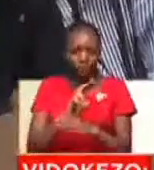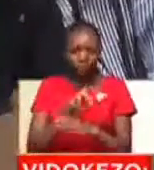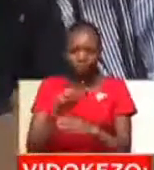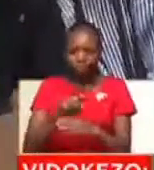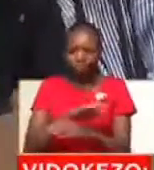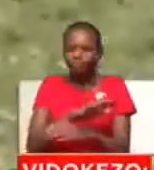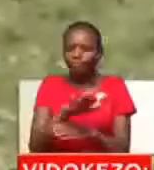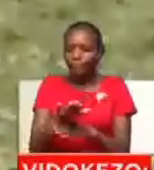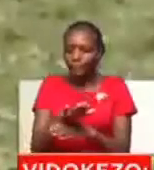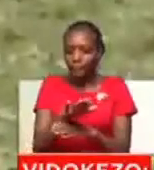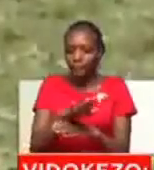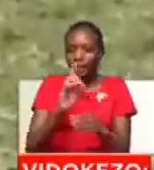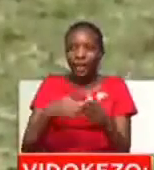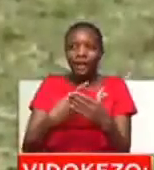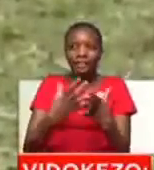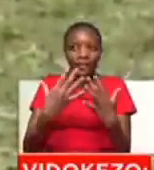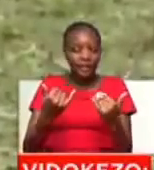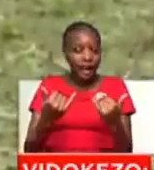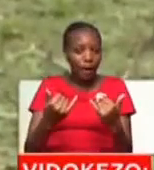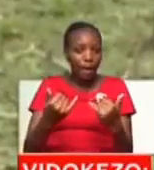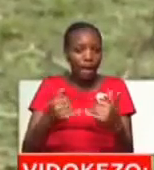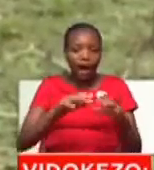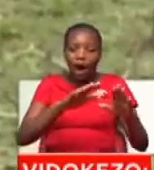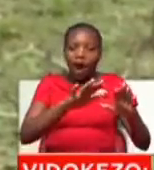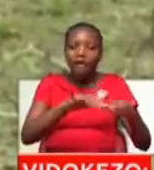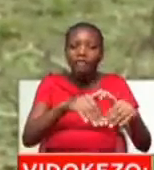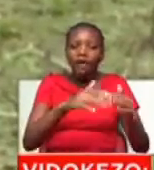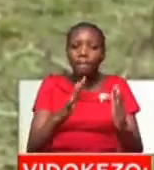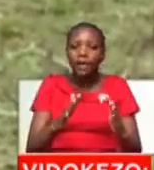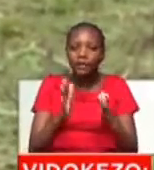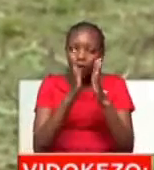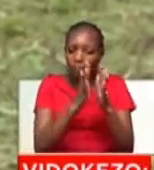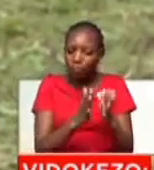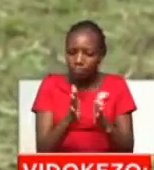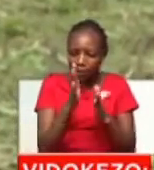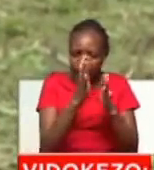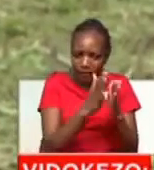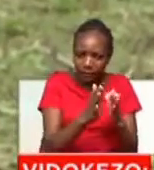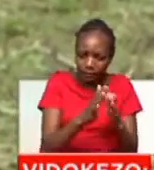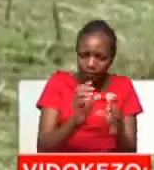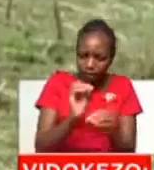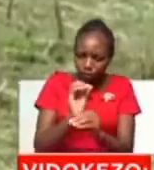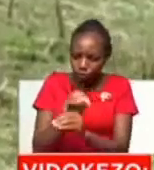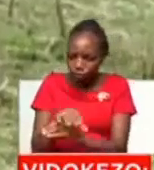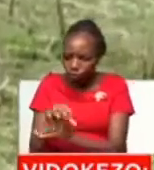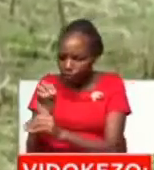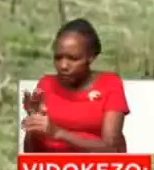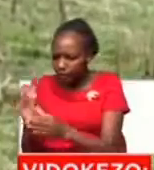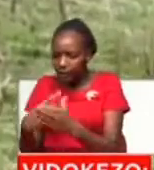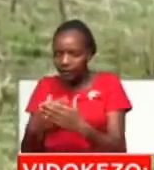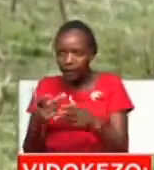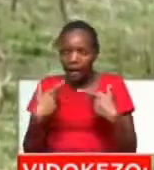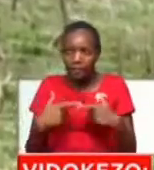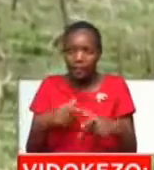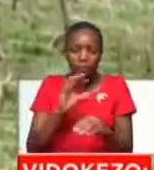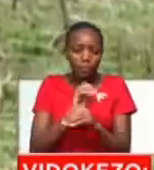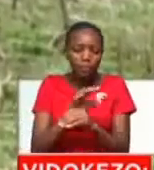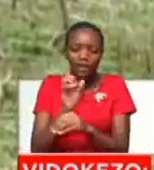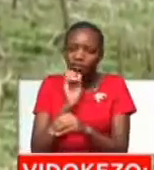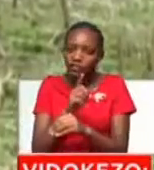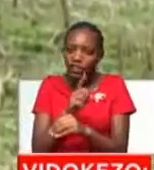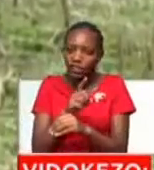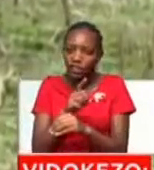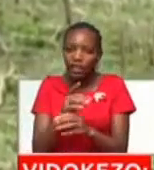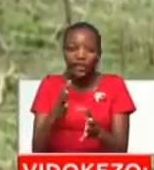magerezani. Wakati huu ambapo wakulima wanajizatiti kuandaa mashamba yao, wengine wakiwa wamepanda mazao yao